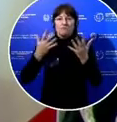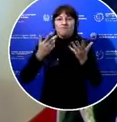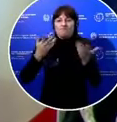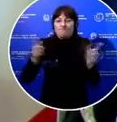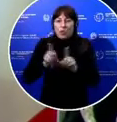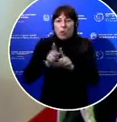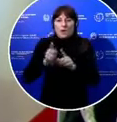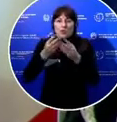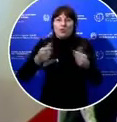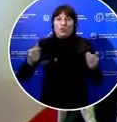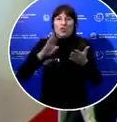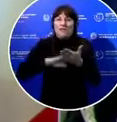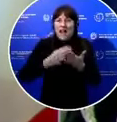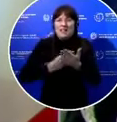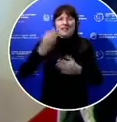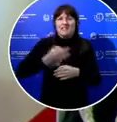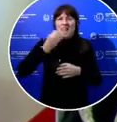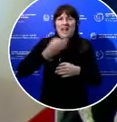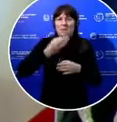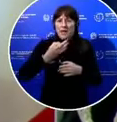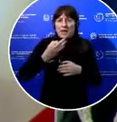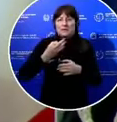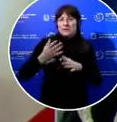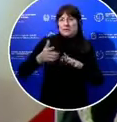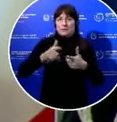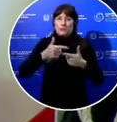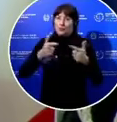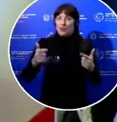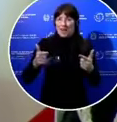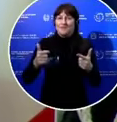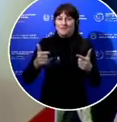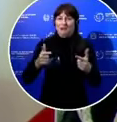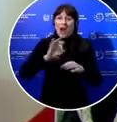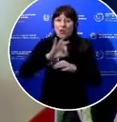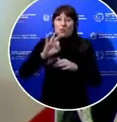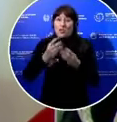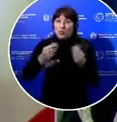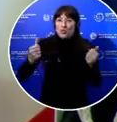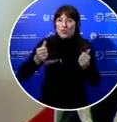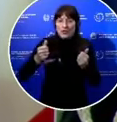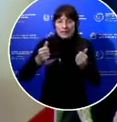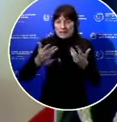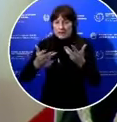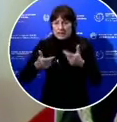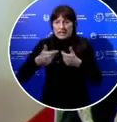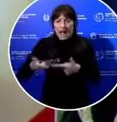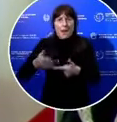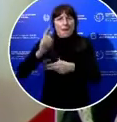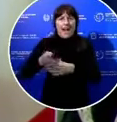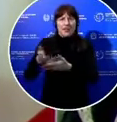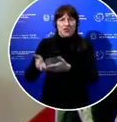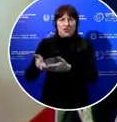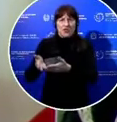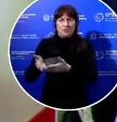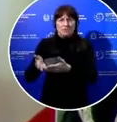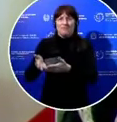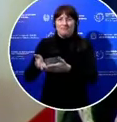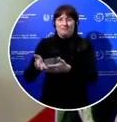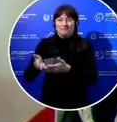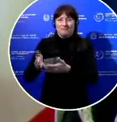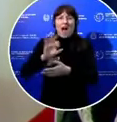dovunque e che certe ricette non solo non migliorano ma peggiorano una situazione, non guadagnano